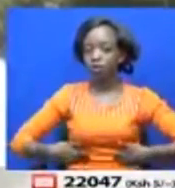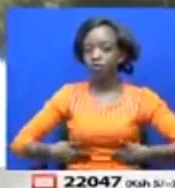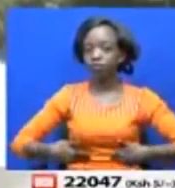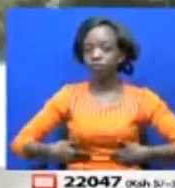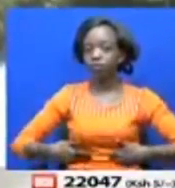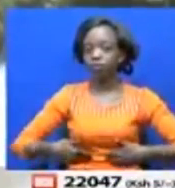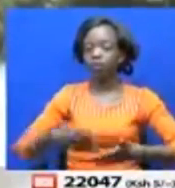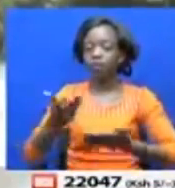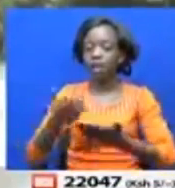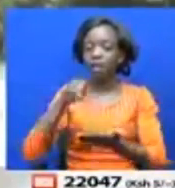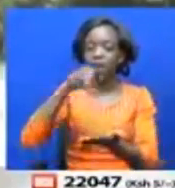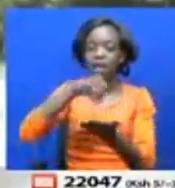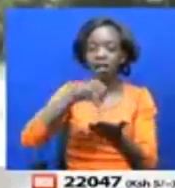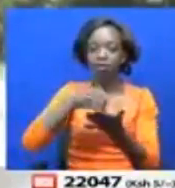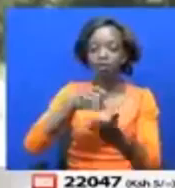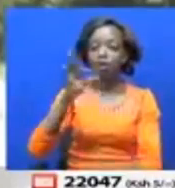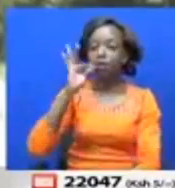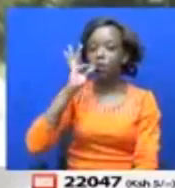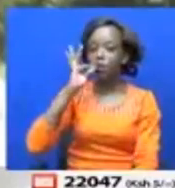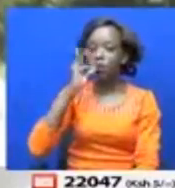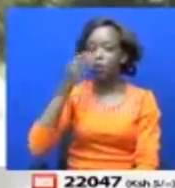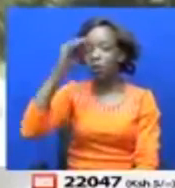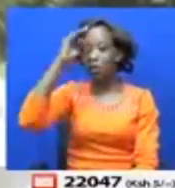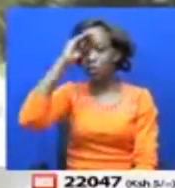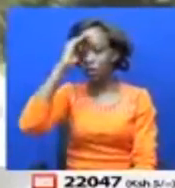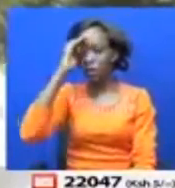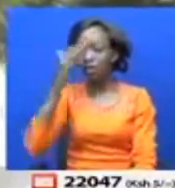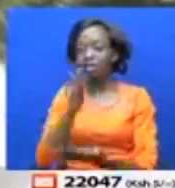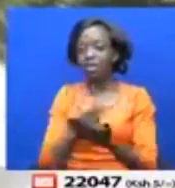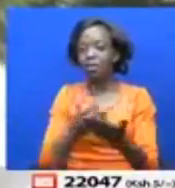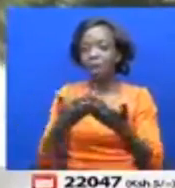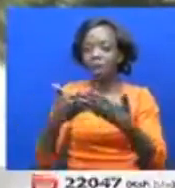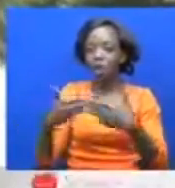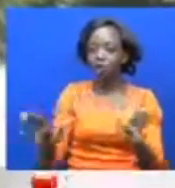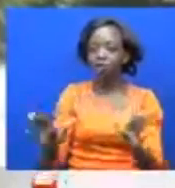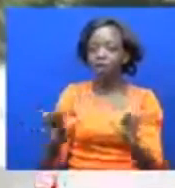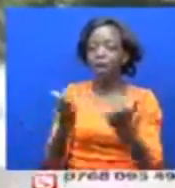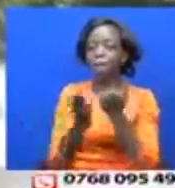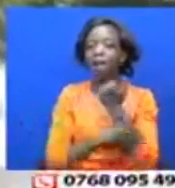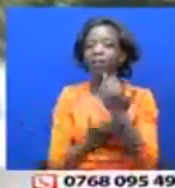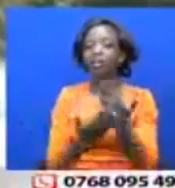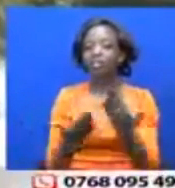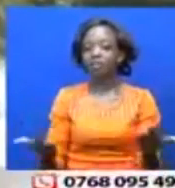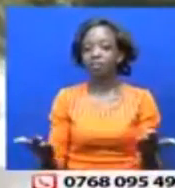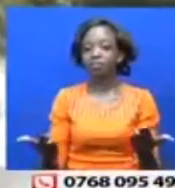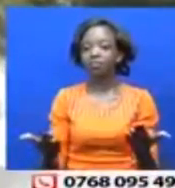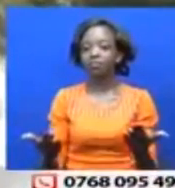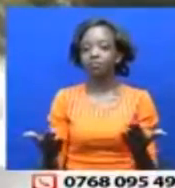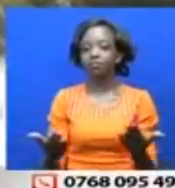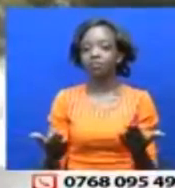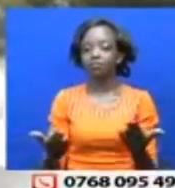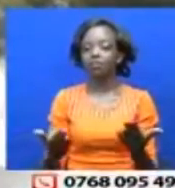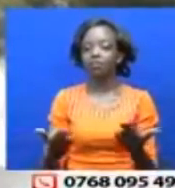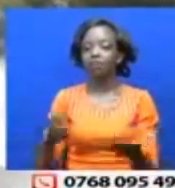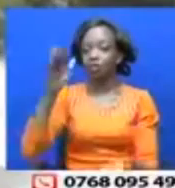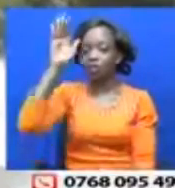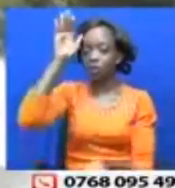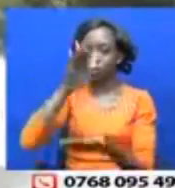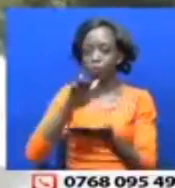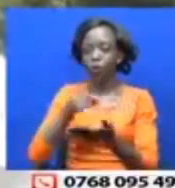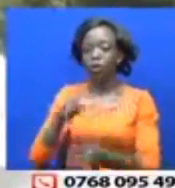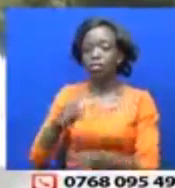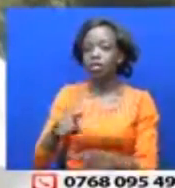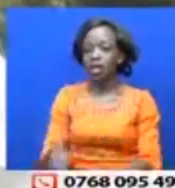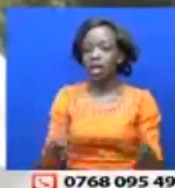Kuna kujihusisha na miadarati, wengine watapotea huku nje kwa mambo ya uhalifu na nini na nini. Ili kupunguza hali hizo